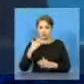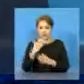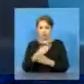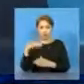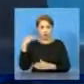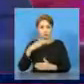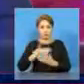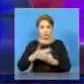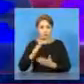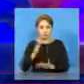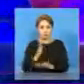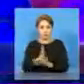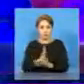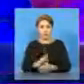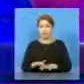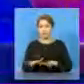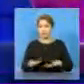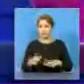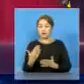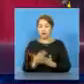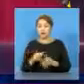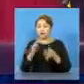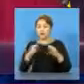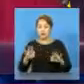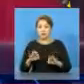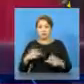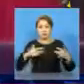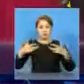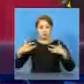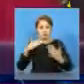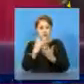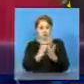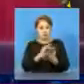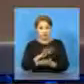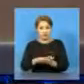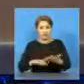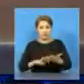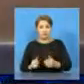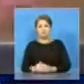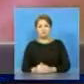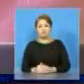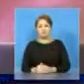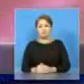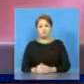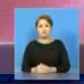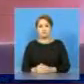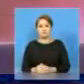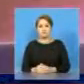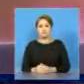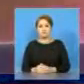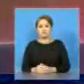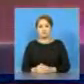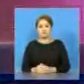Ақтөбе белсенділері бар. Шара соңы жергілікті өнер иелерінің концерттік бағдарламасымен жалғасты. Придет, не